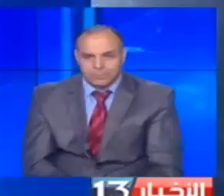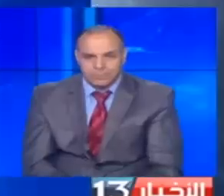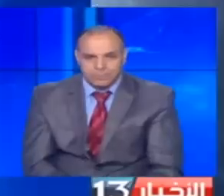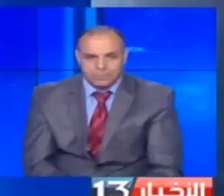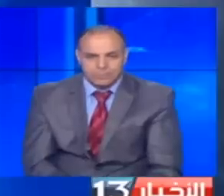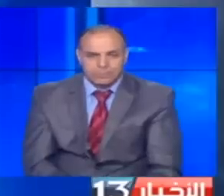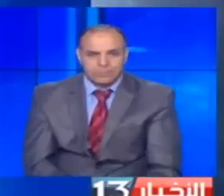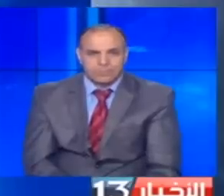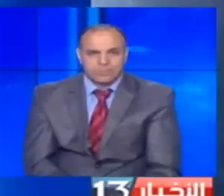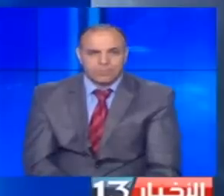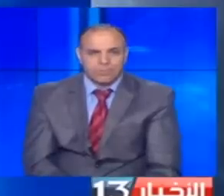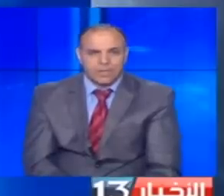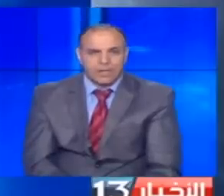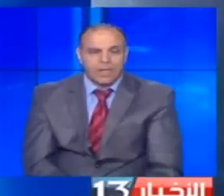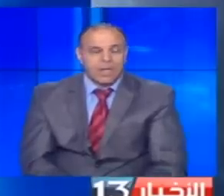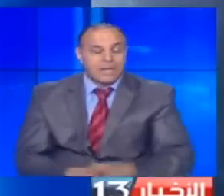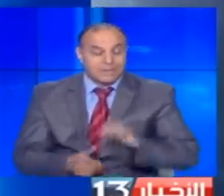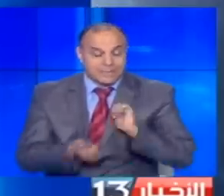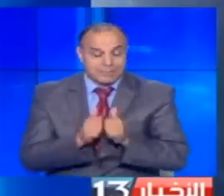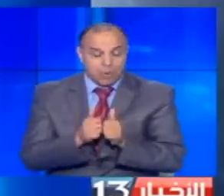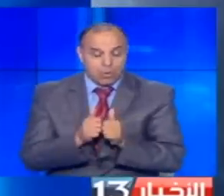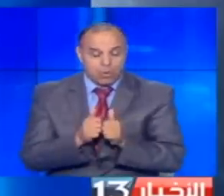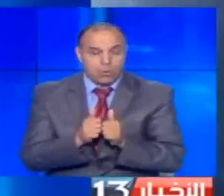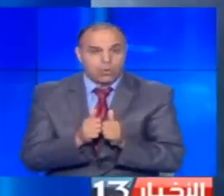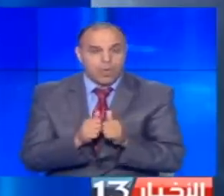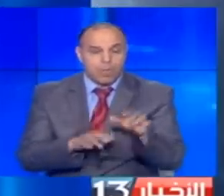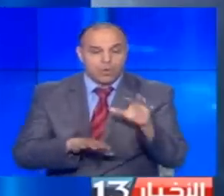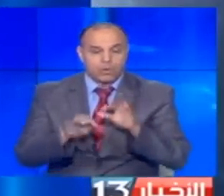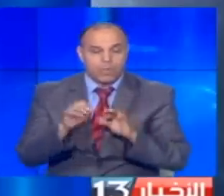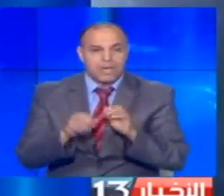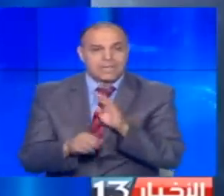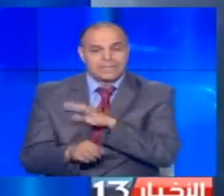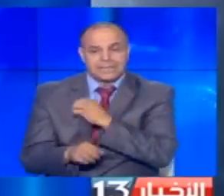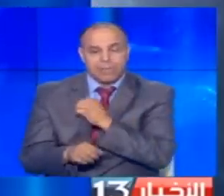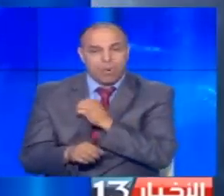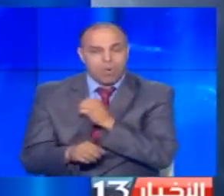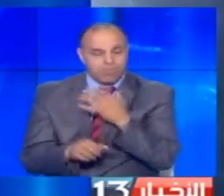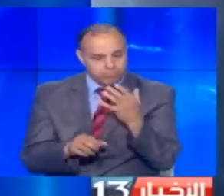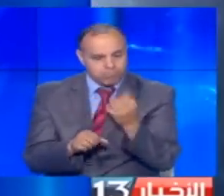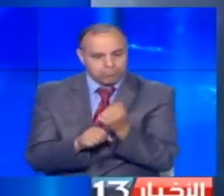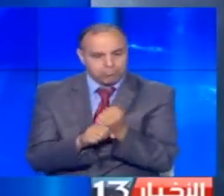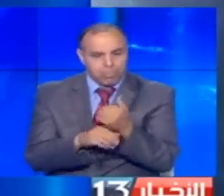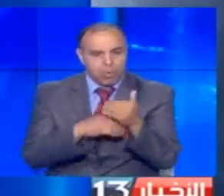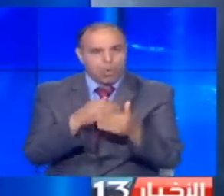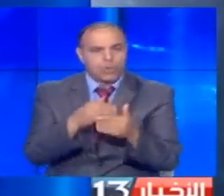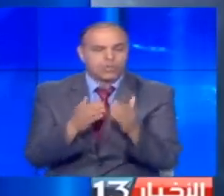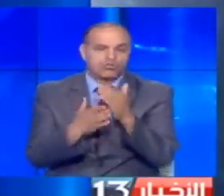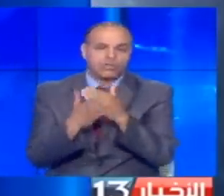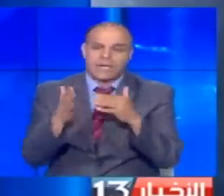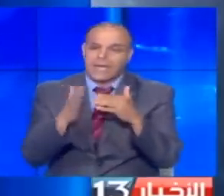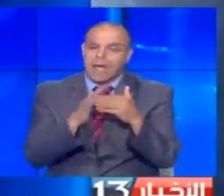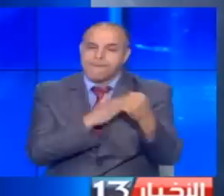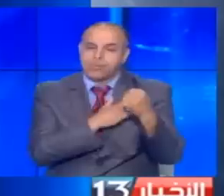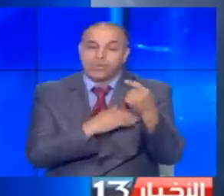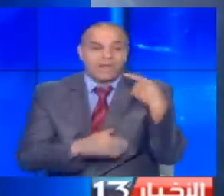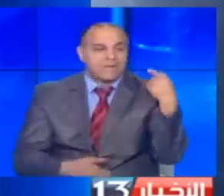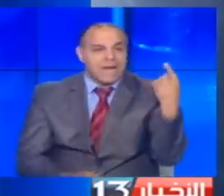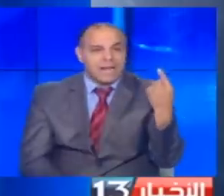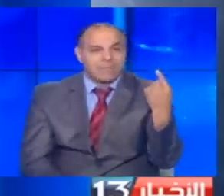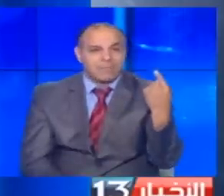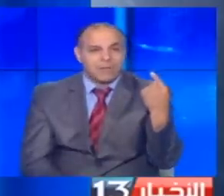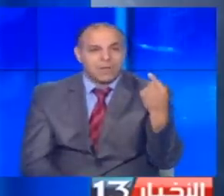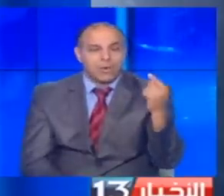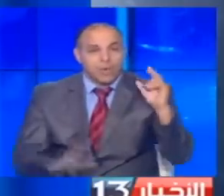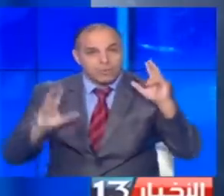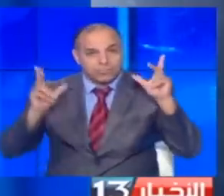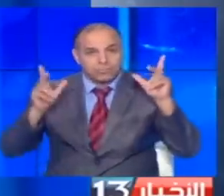في جوله الخبر الرياضي خطا المنتخب الصربي خطوه مهمه نحو بلوغ نصف نهائي بطوله العالم للكره